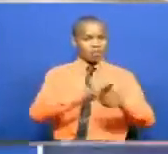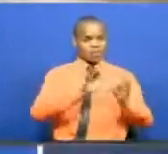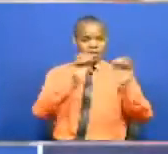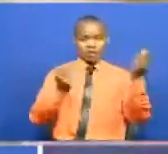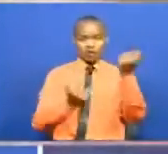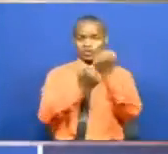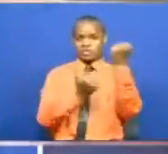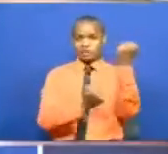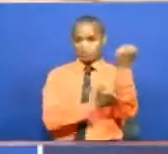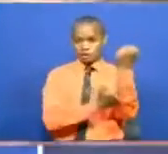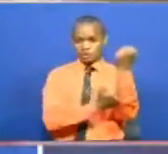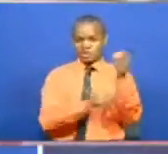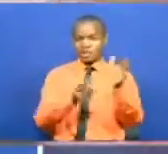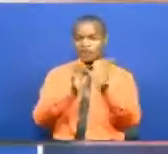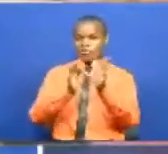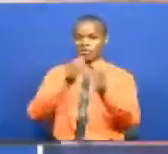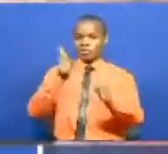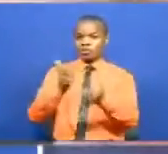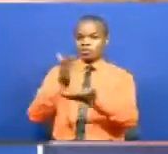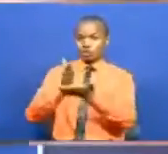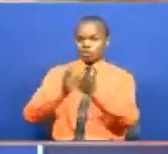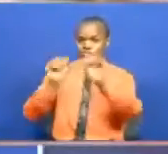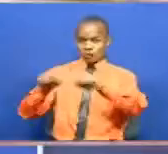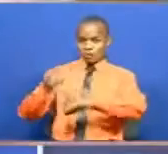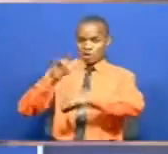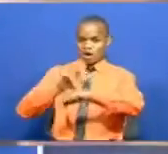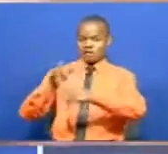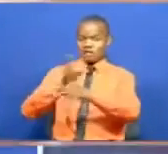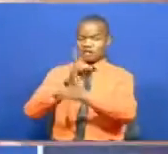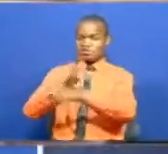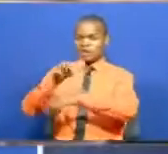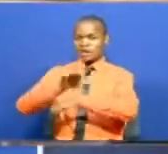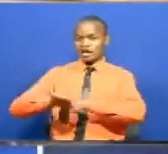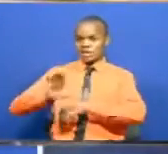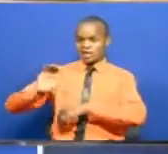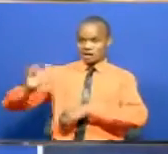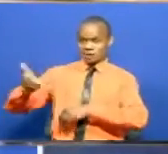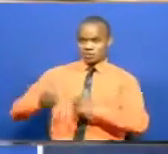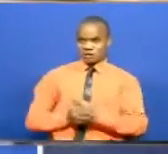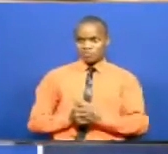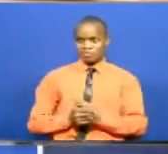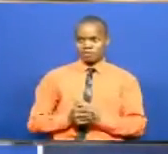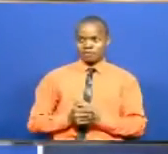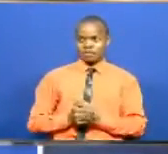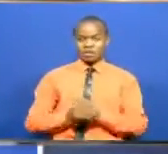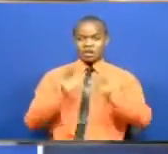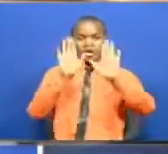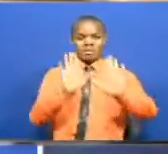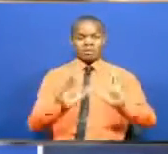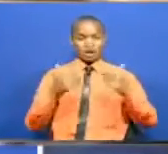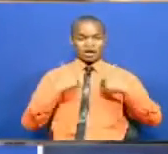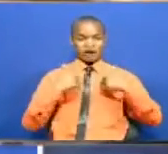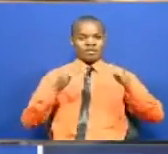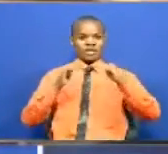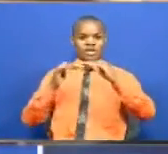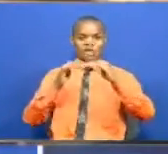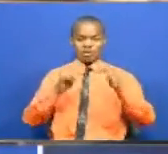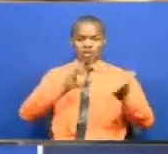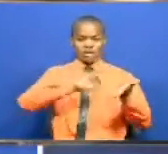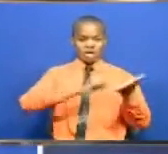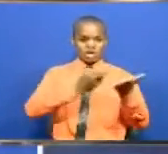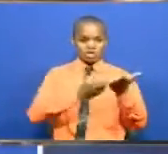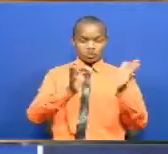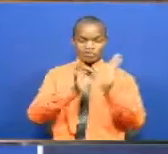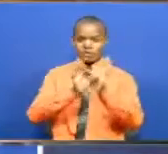mkono mfumo huo ambao utaathiri vibaya maeneo mengine ya nchi. We need to have a win-win formula in this